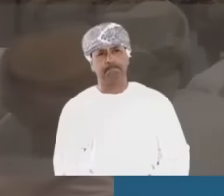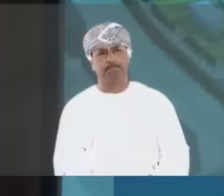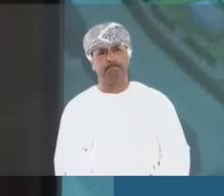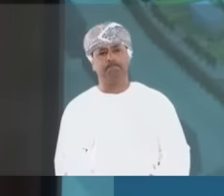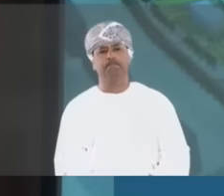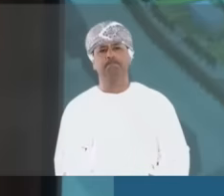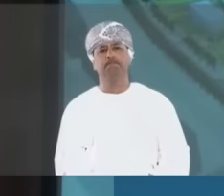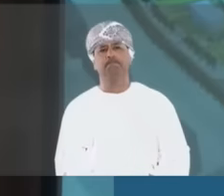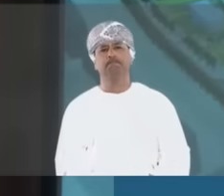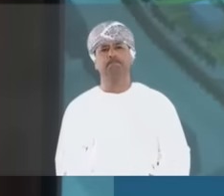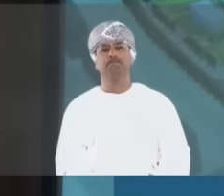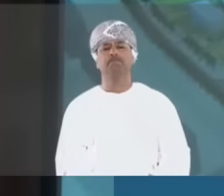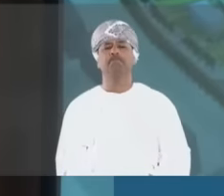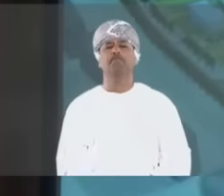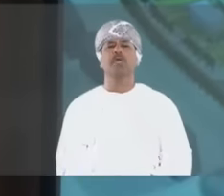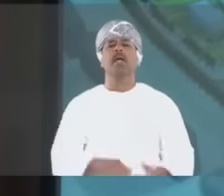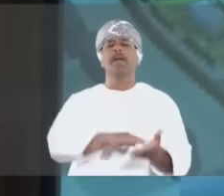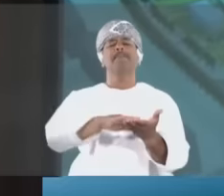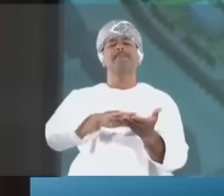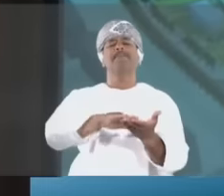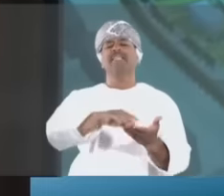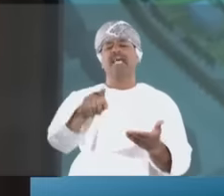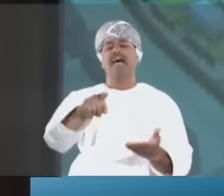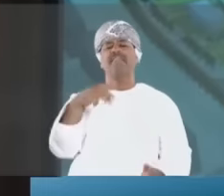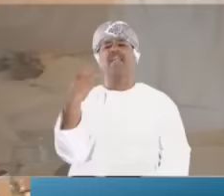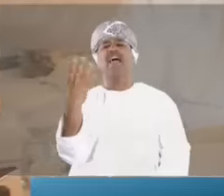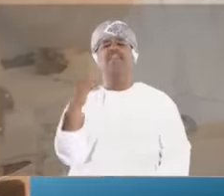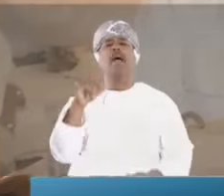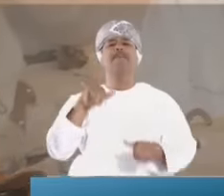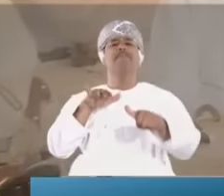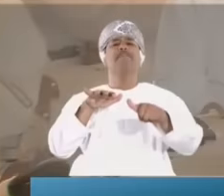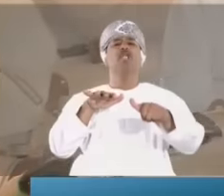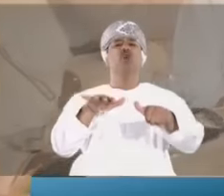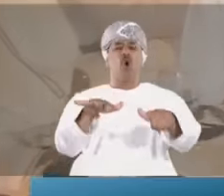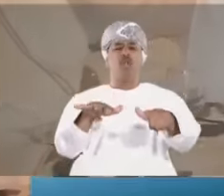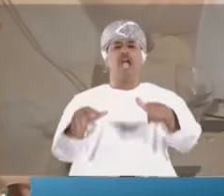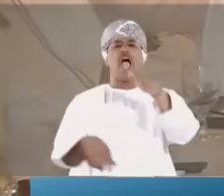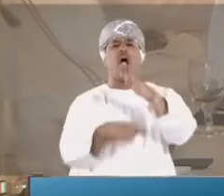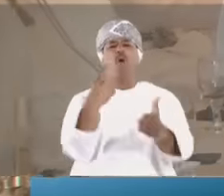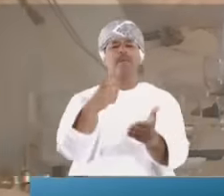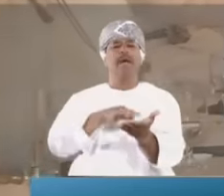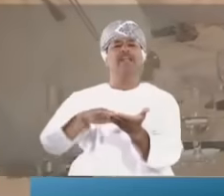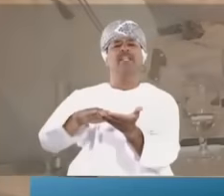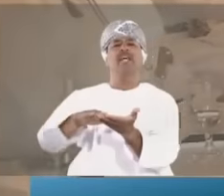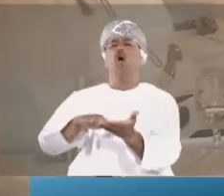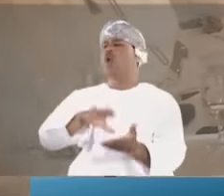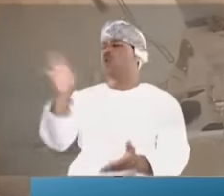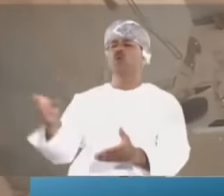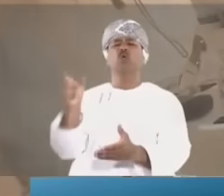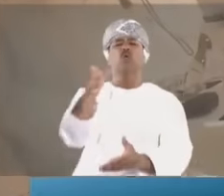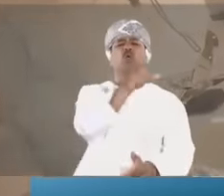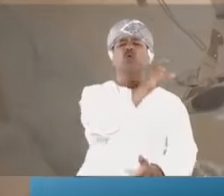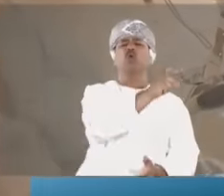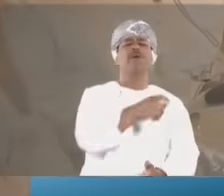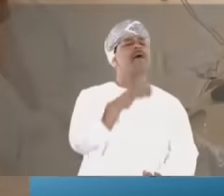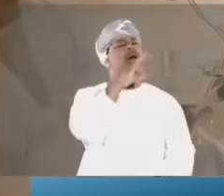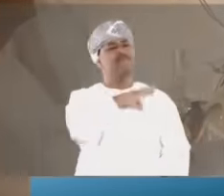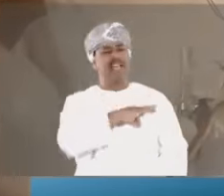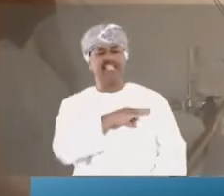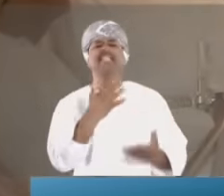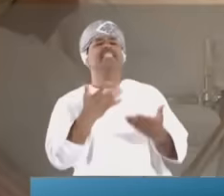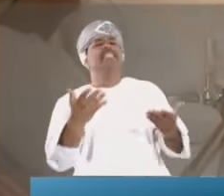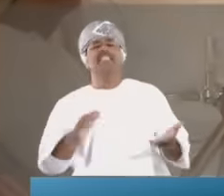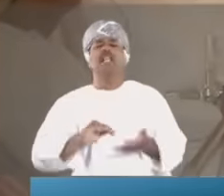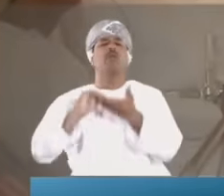على مساحة 3 ملايين متر مربع كمرحلة أولى، سيكون المستثمرون على موعد للاستفادة من